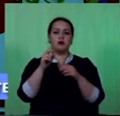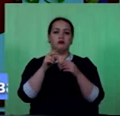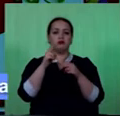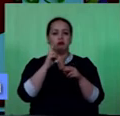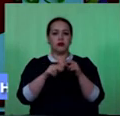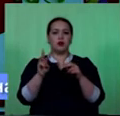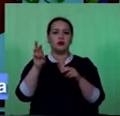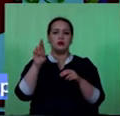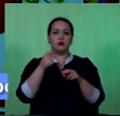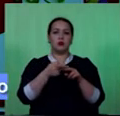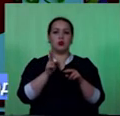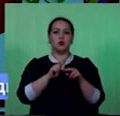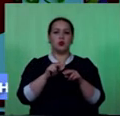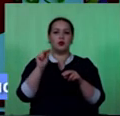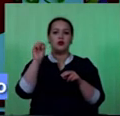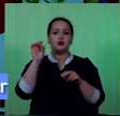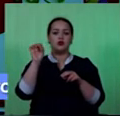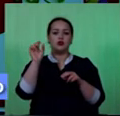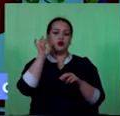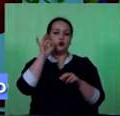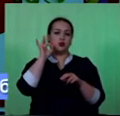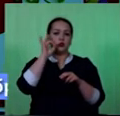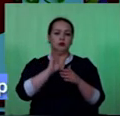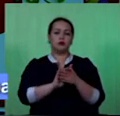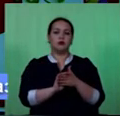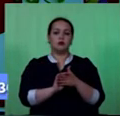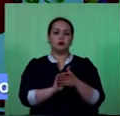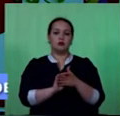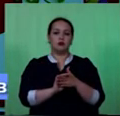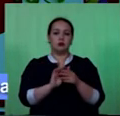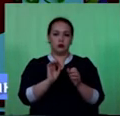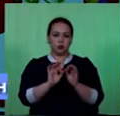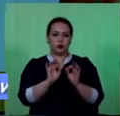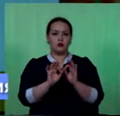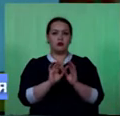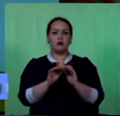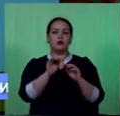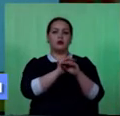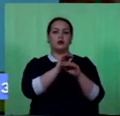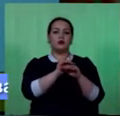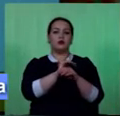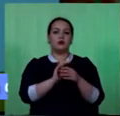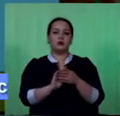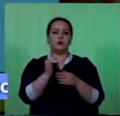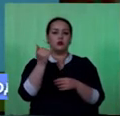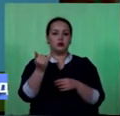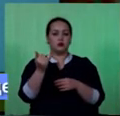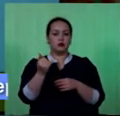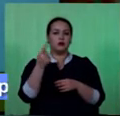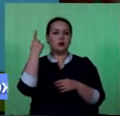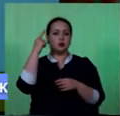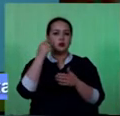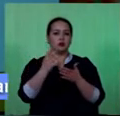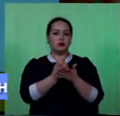черешня абрикос и урюк проверили молодцы а сейчас разгадай